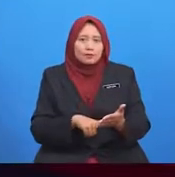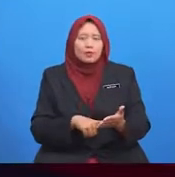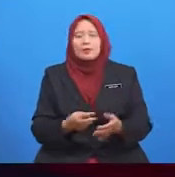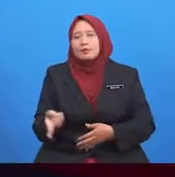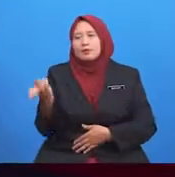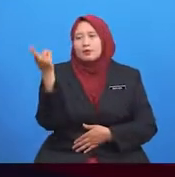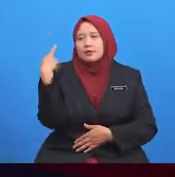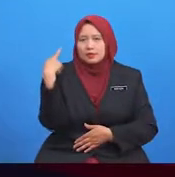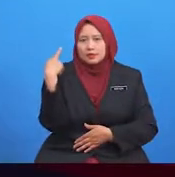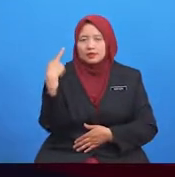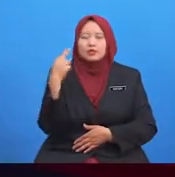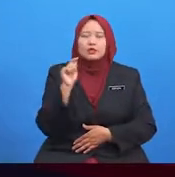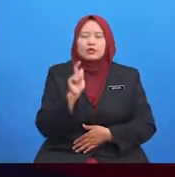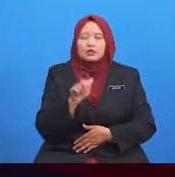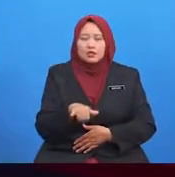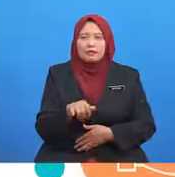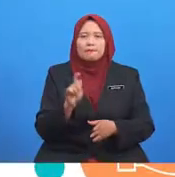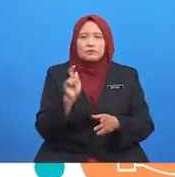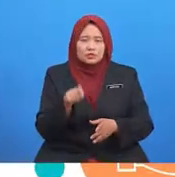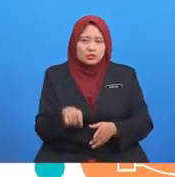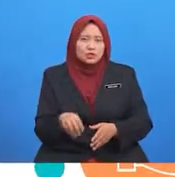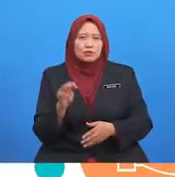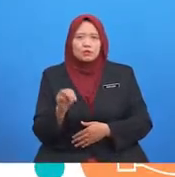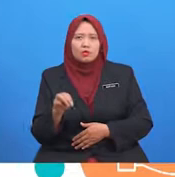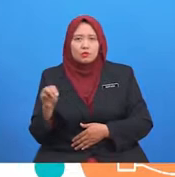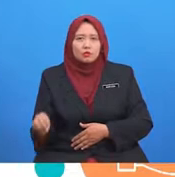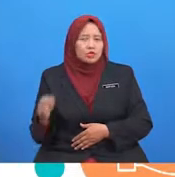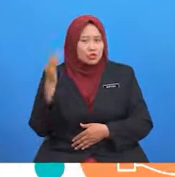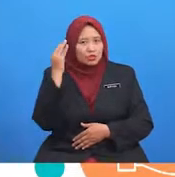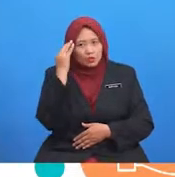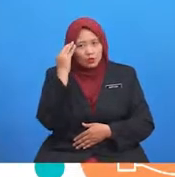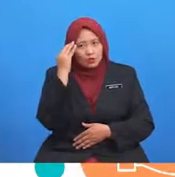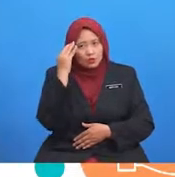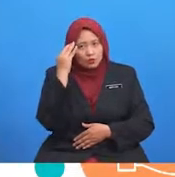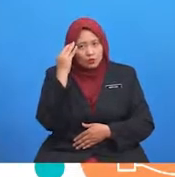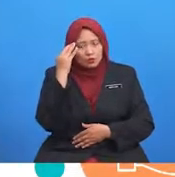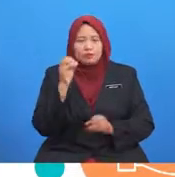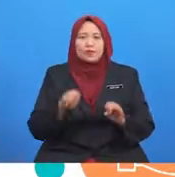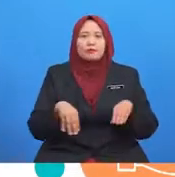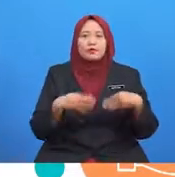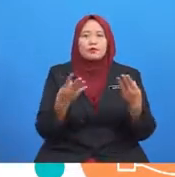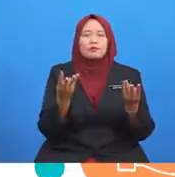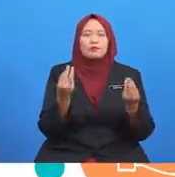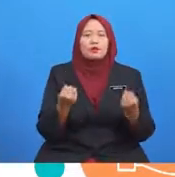tahu untuk membuat penyelidikan dan kajian produk dengan baik.